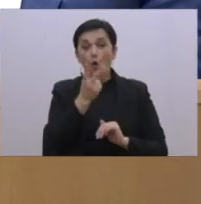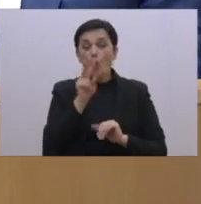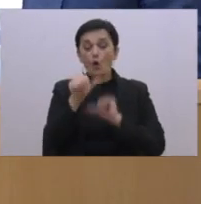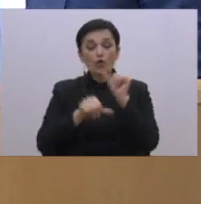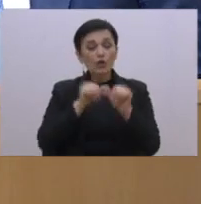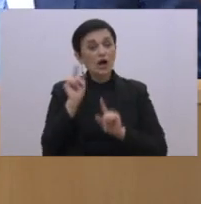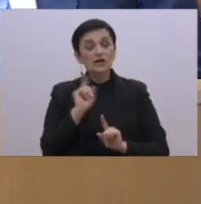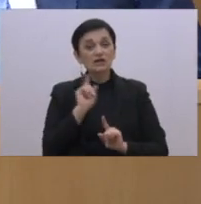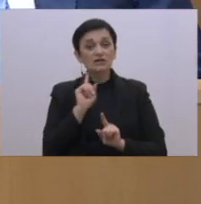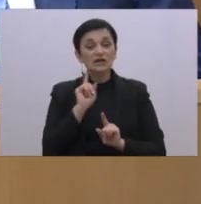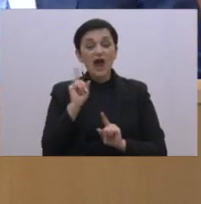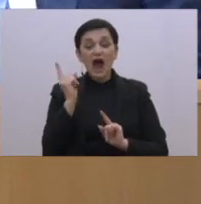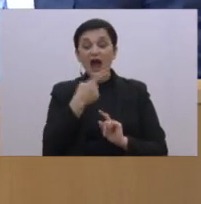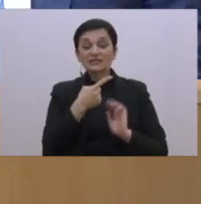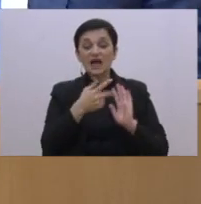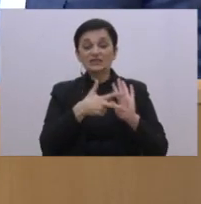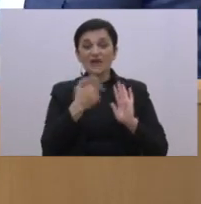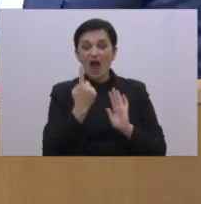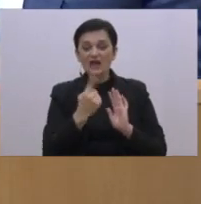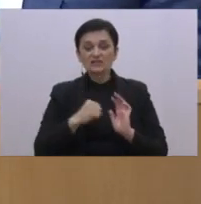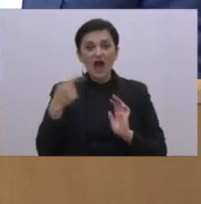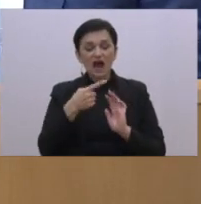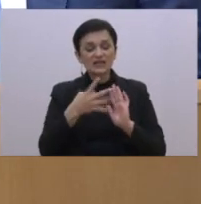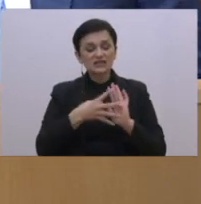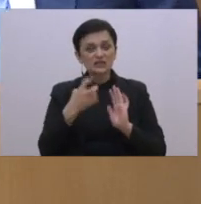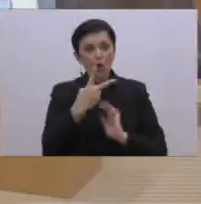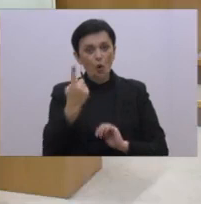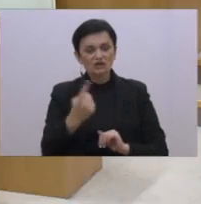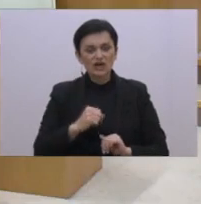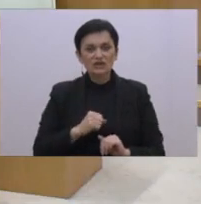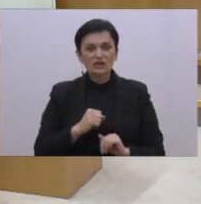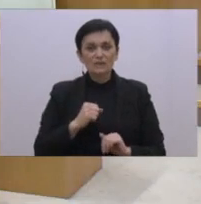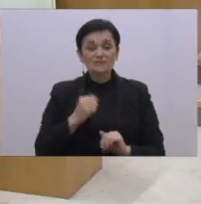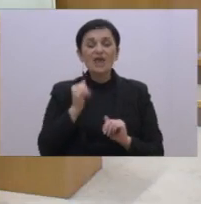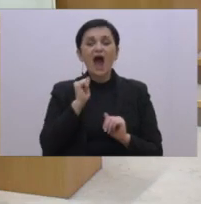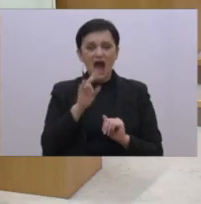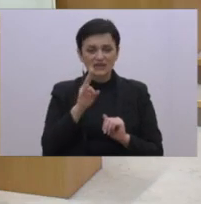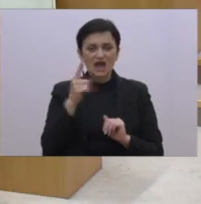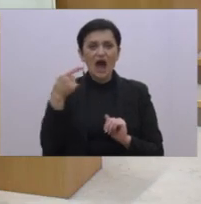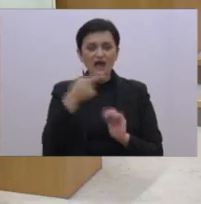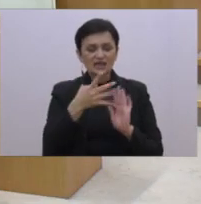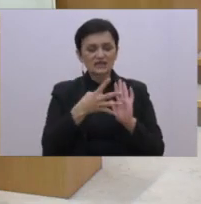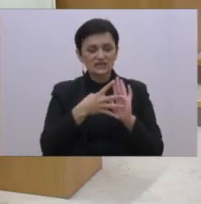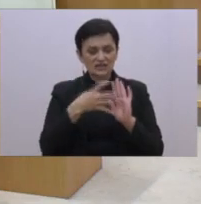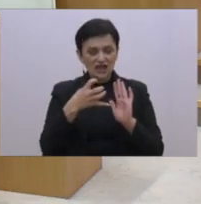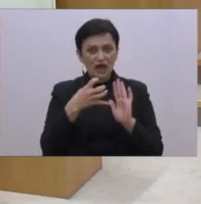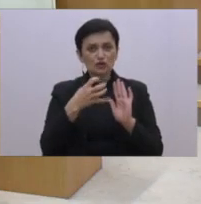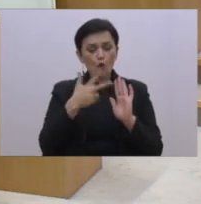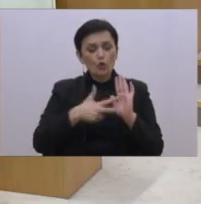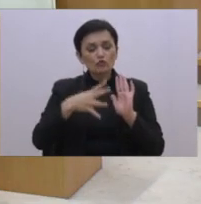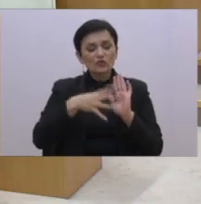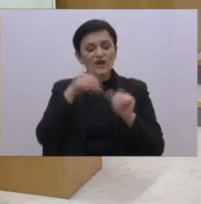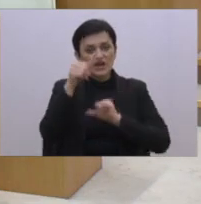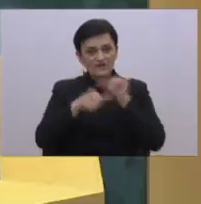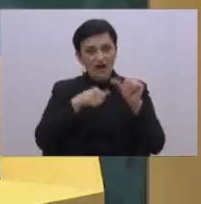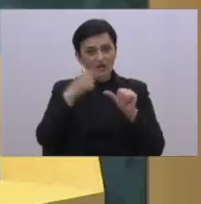წლიდან, არამედ 1801 წლიდან, 1921 წლიდან, ან თუნდაც 1998 წლიდან